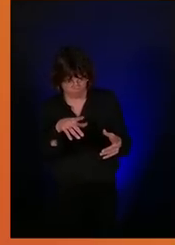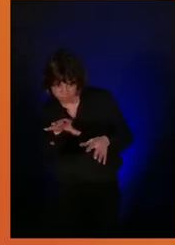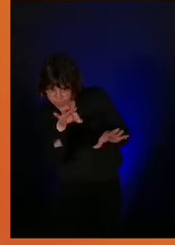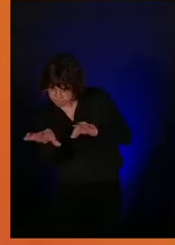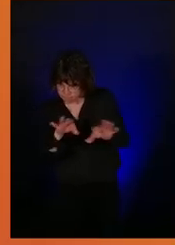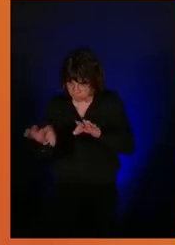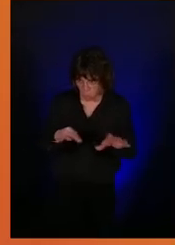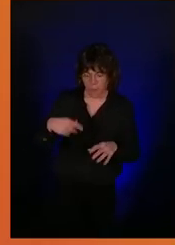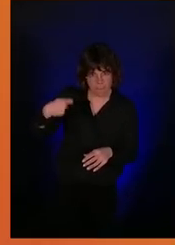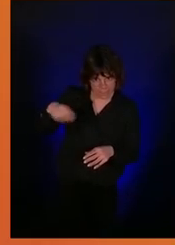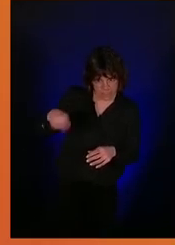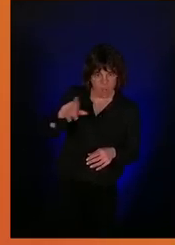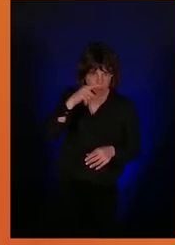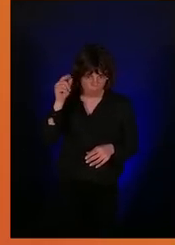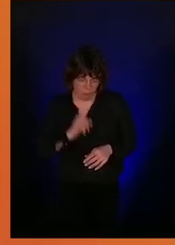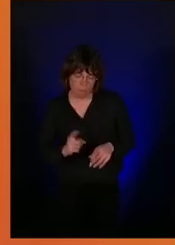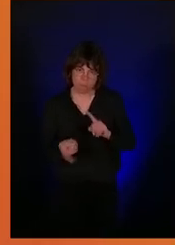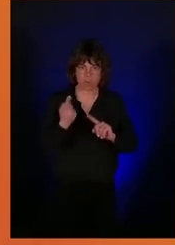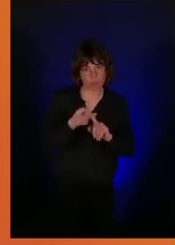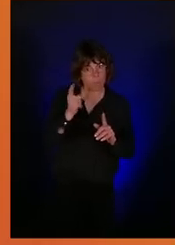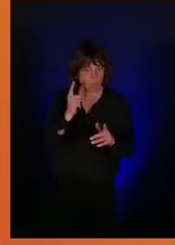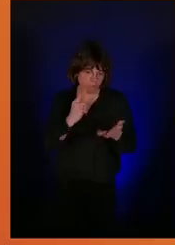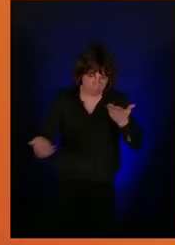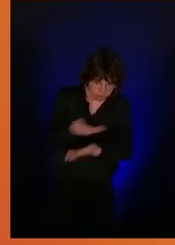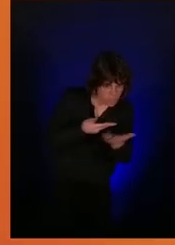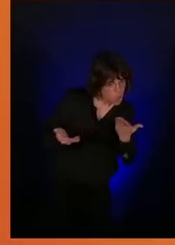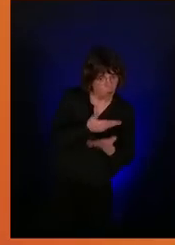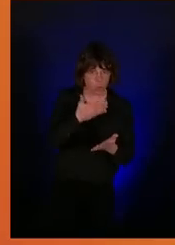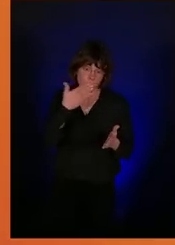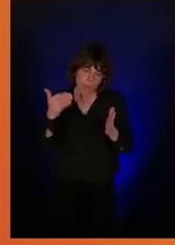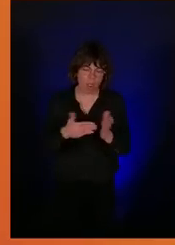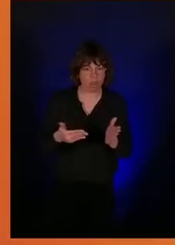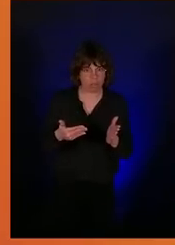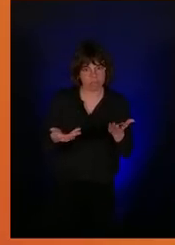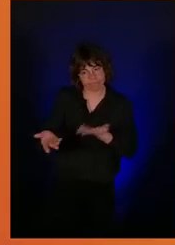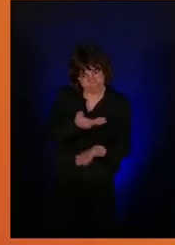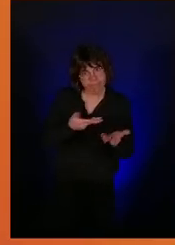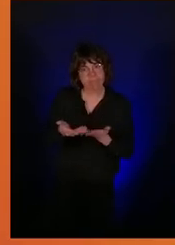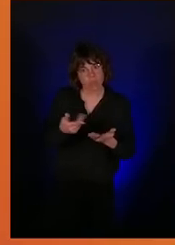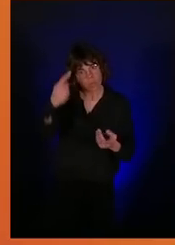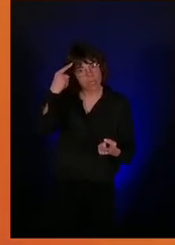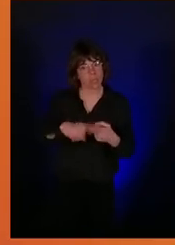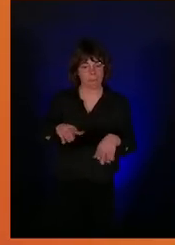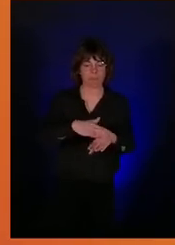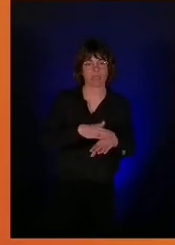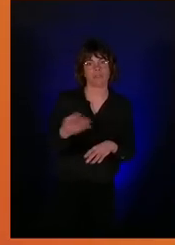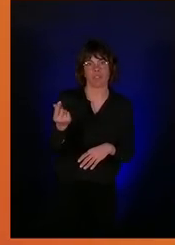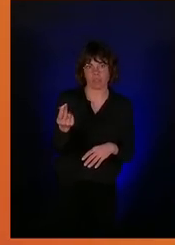ou présidentes serait utile pour favoriser les échanges entre elles sur les questions liées à la politique